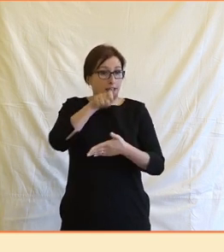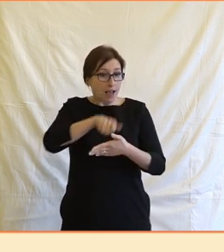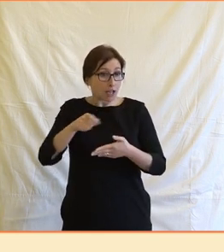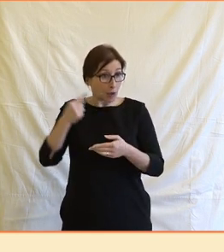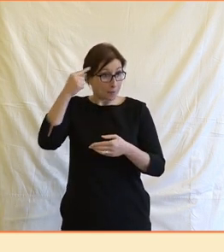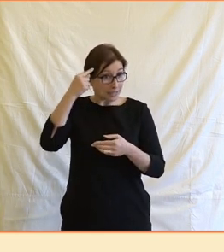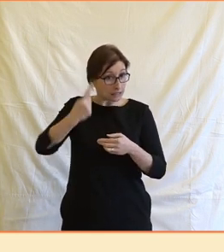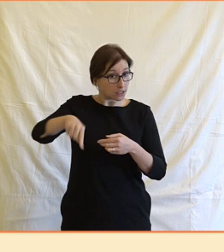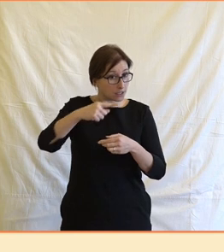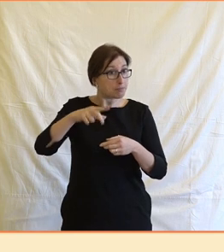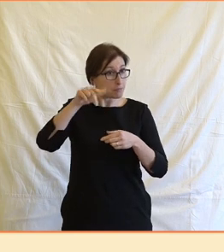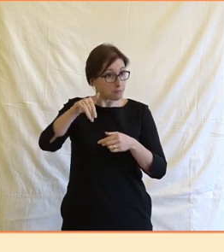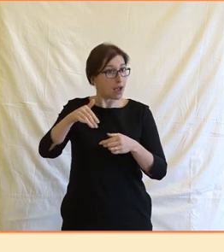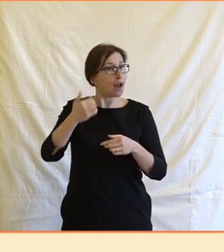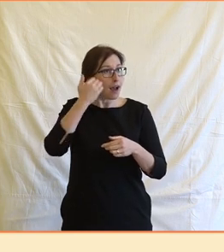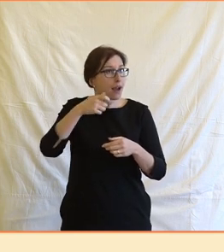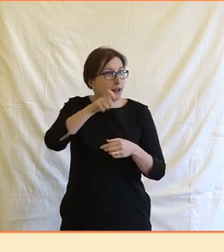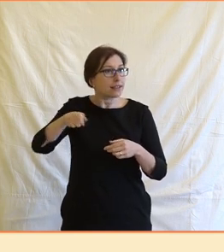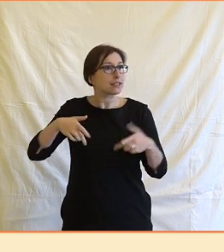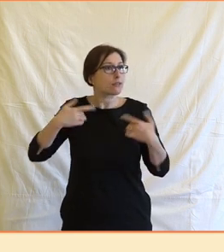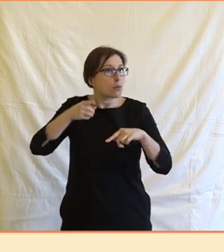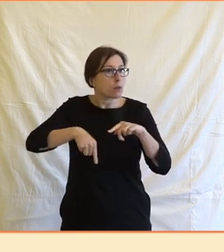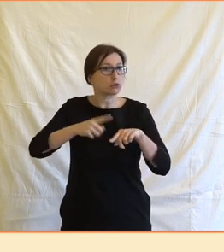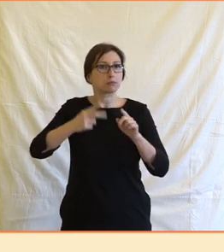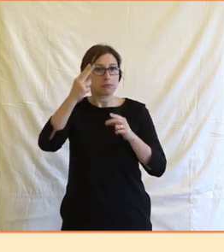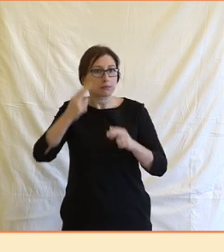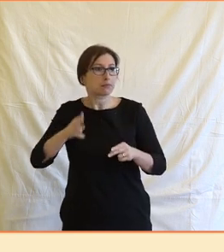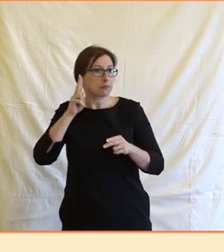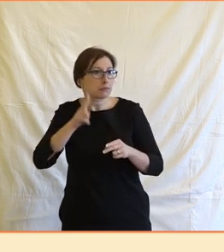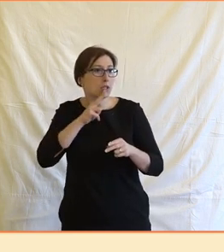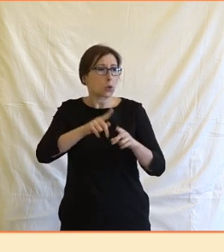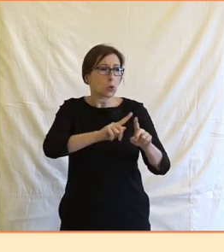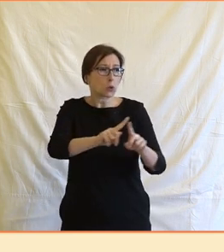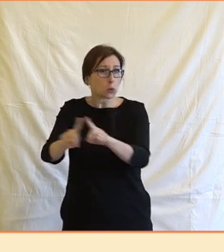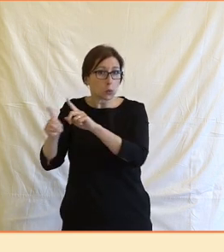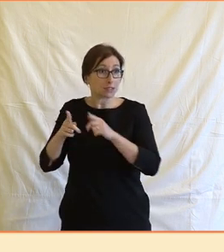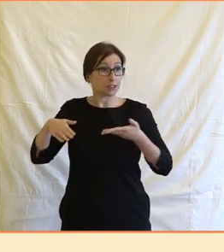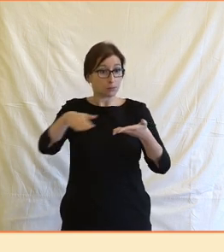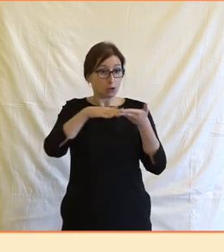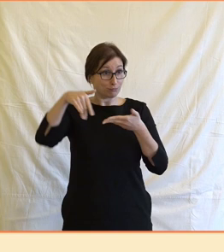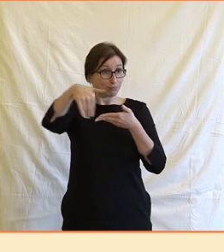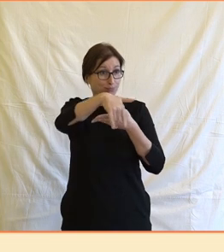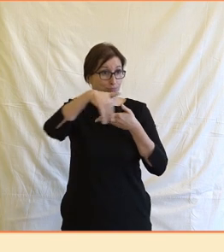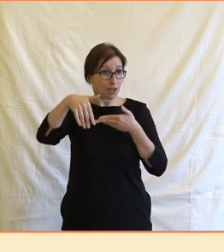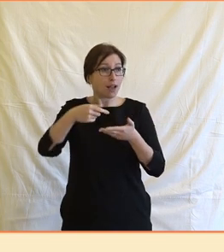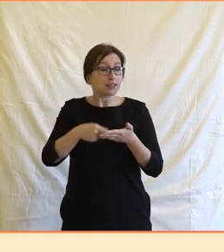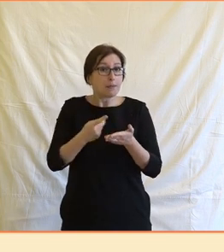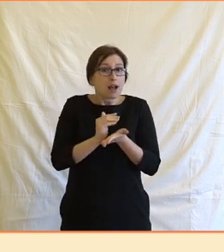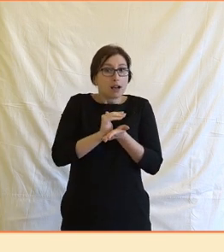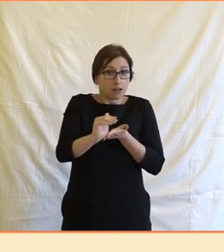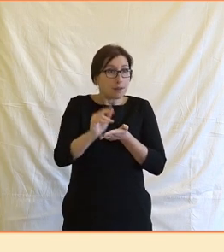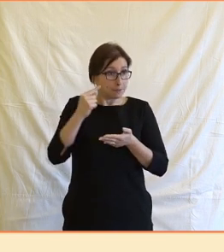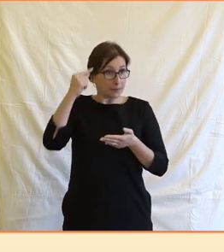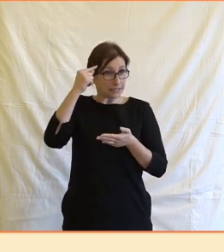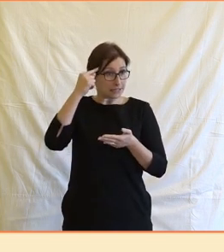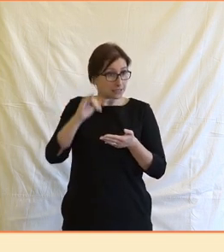a vůbec uvědomění si, kdo je jejich publikem a že mohou být v té společnosti publika znevýhodněná,